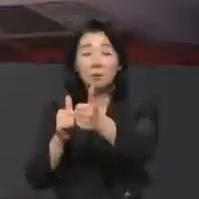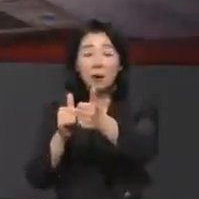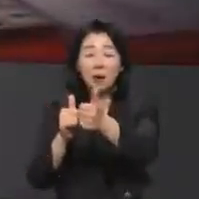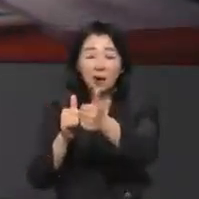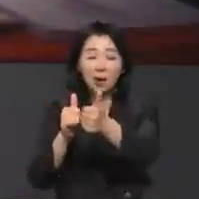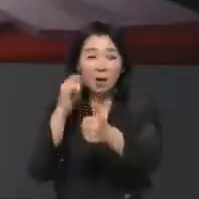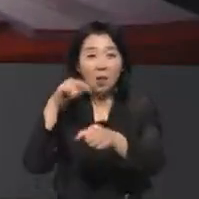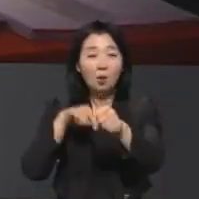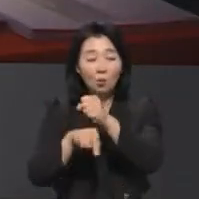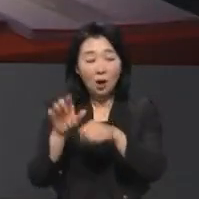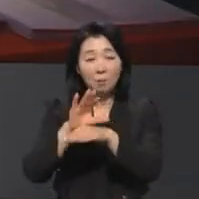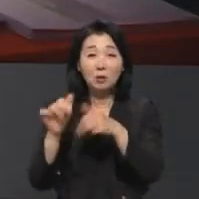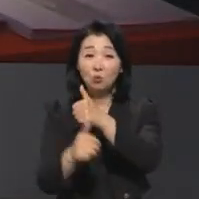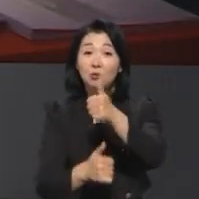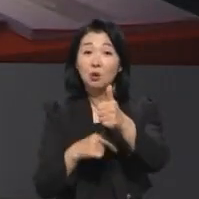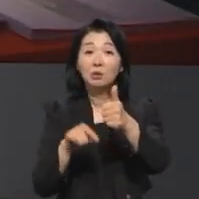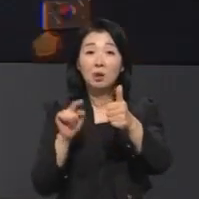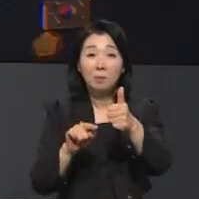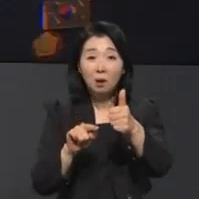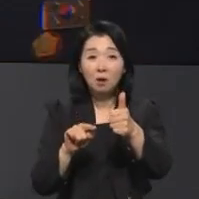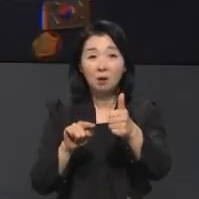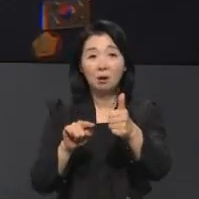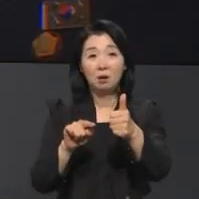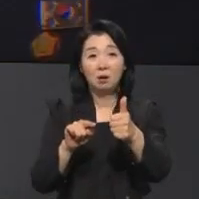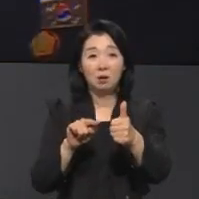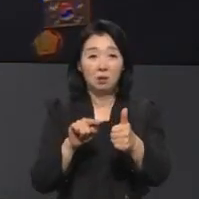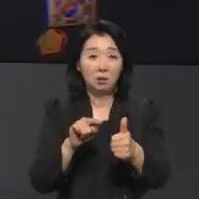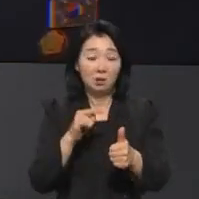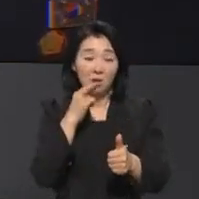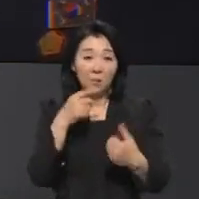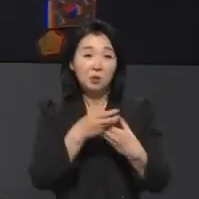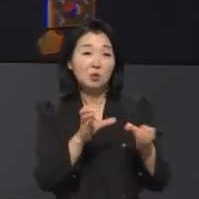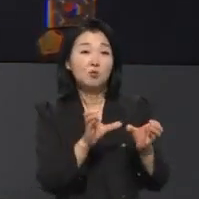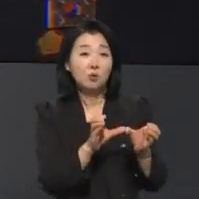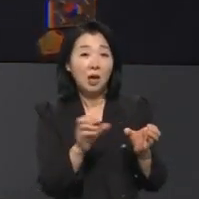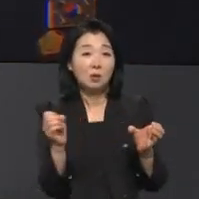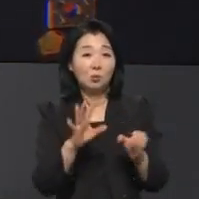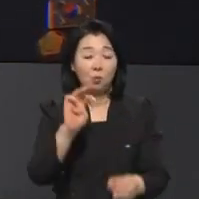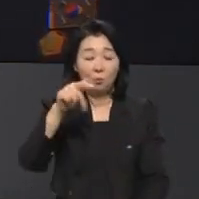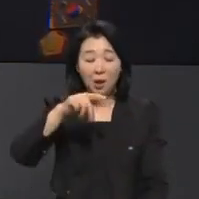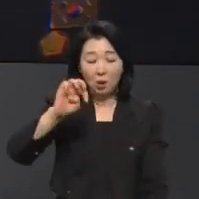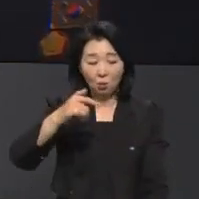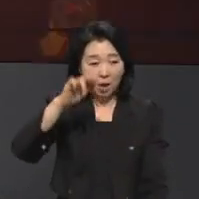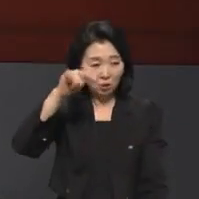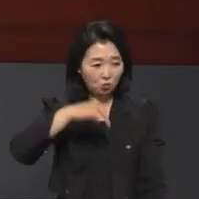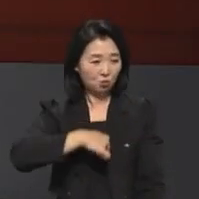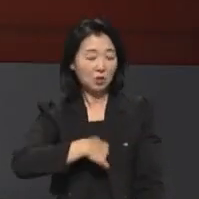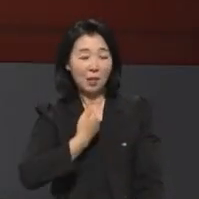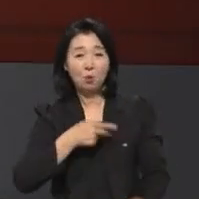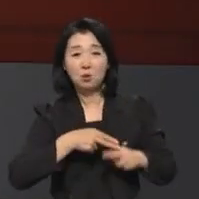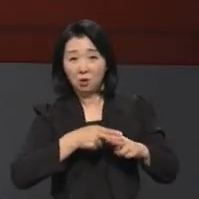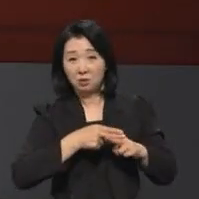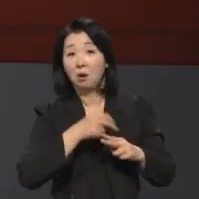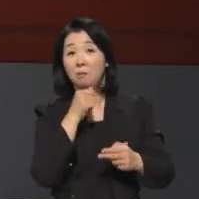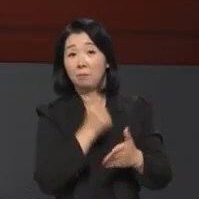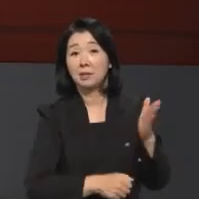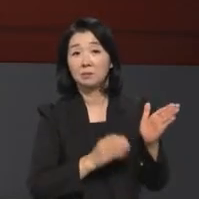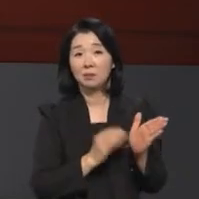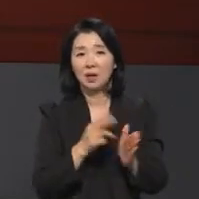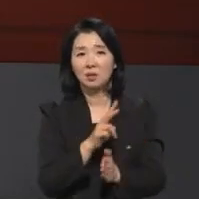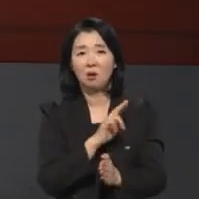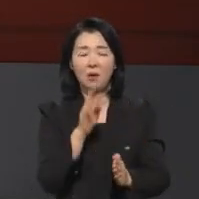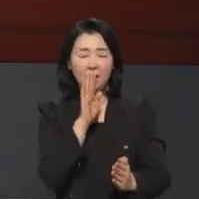퇴장한 가운데 민주당과 무소속 박완주 의원의 단독 의결로 본회의로 올렸습니다. 앞서 여야 사이엔 감정